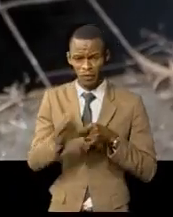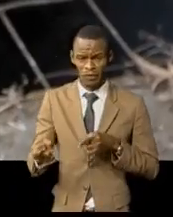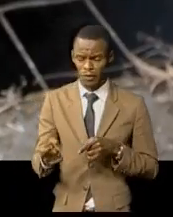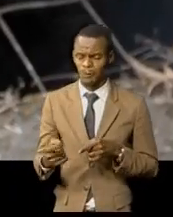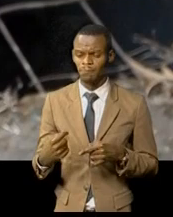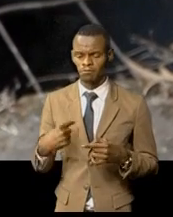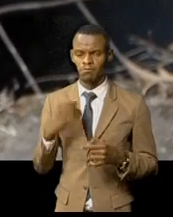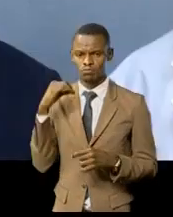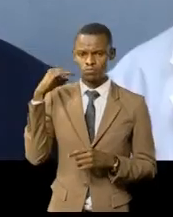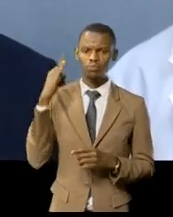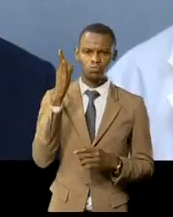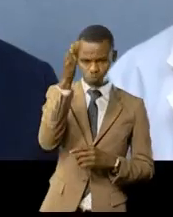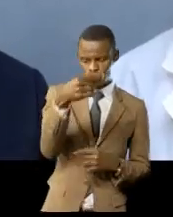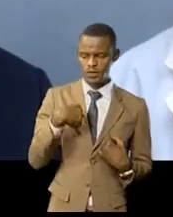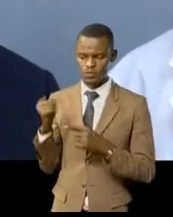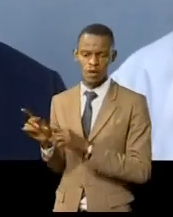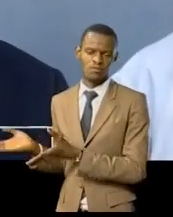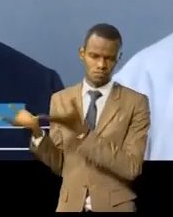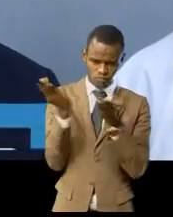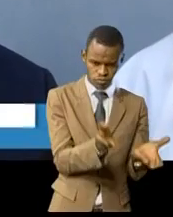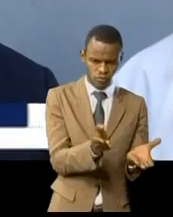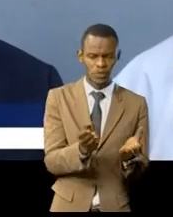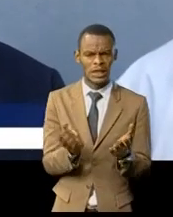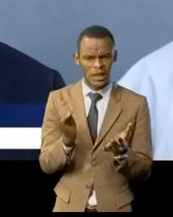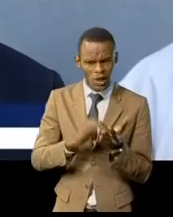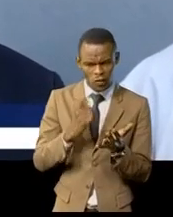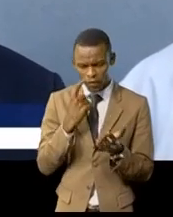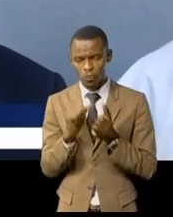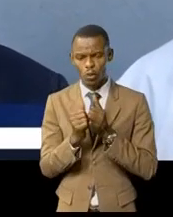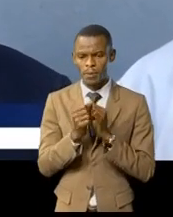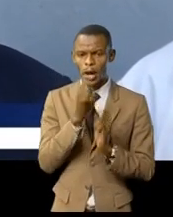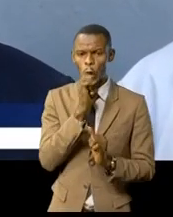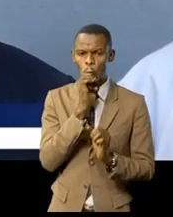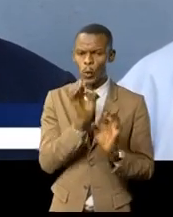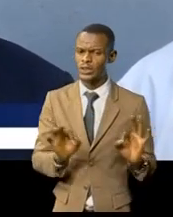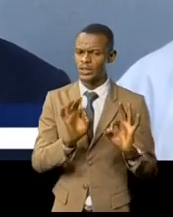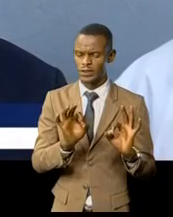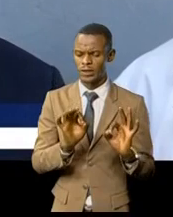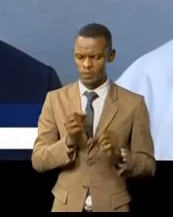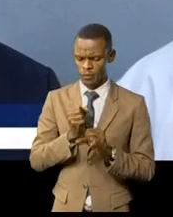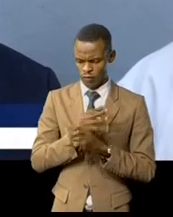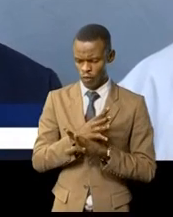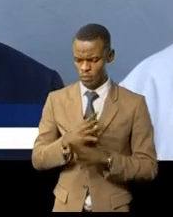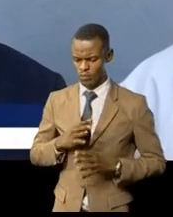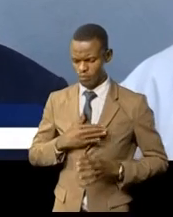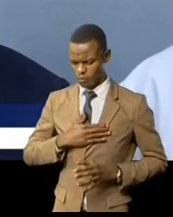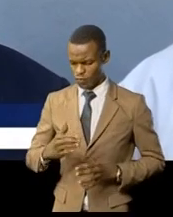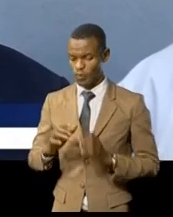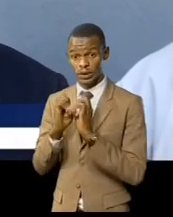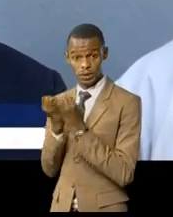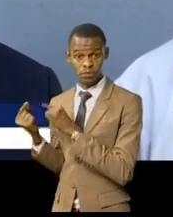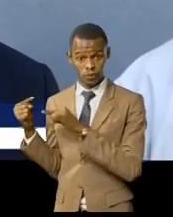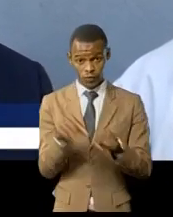ici, tout ça, on va tout faire pour que nos équipes puissent revenir ici avec le peu de moyens qu'on mettra à leur